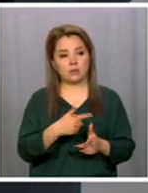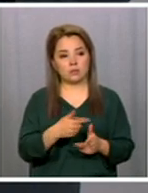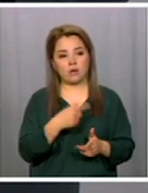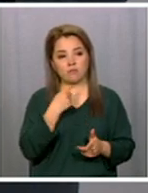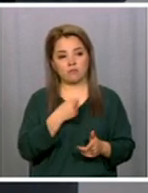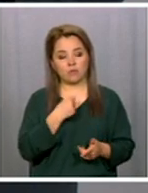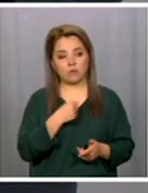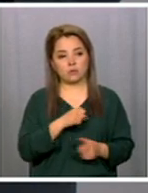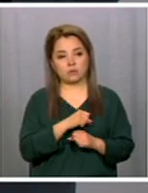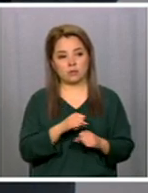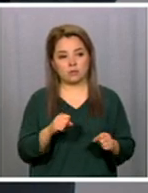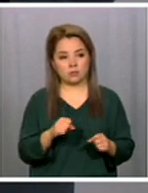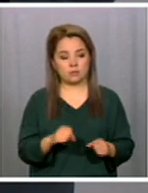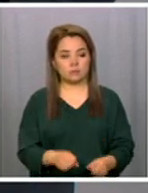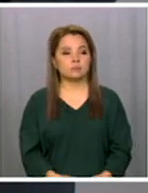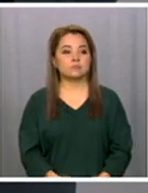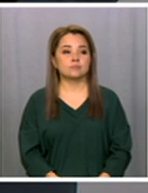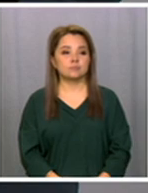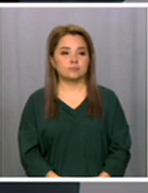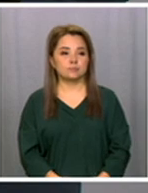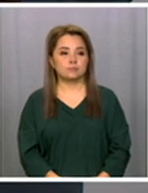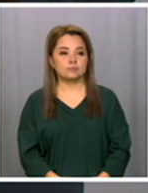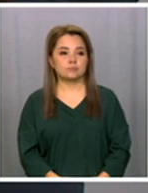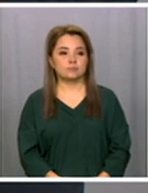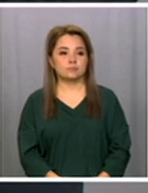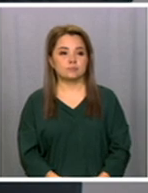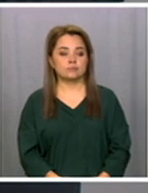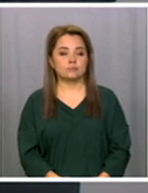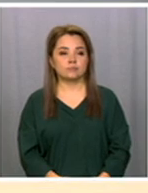воина. Вы молодцы.